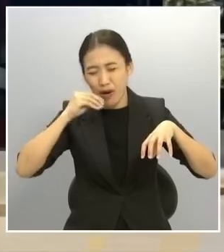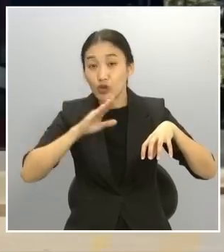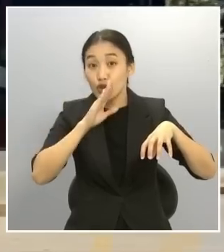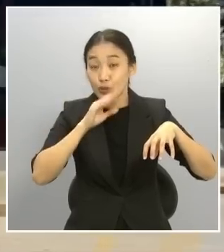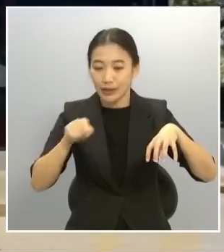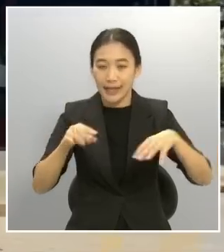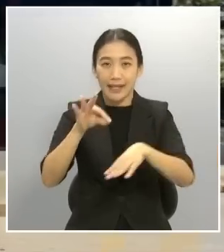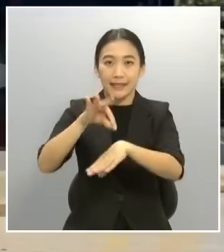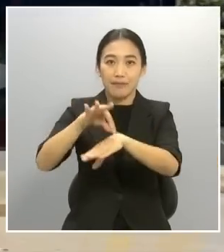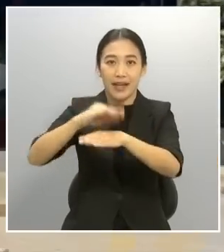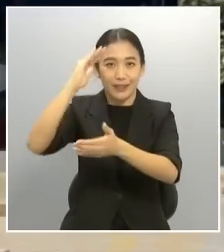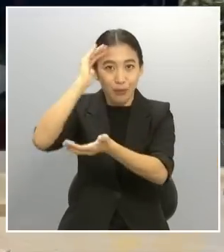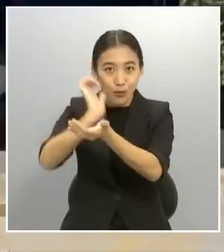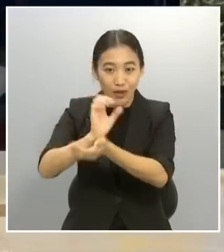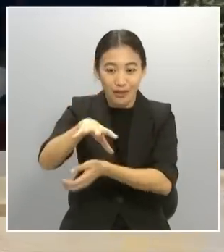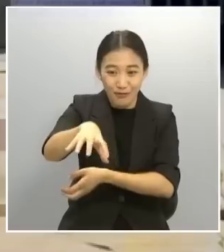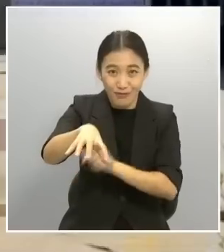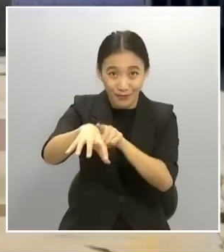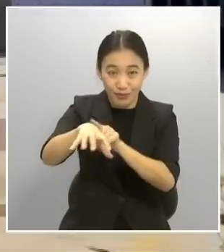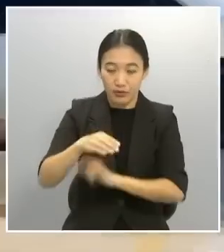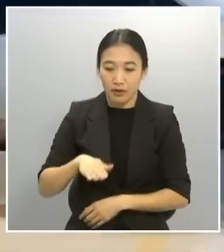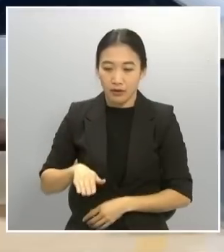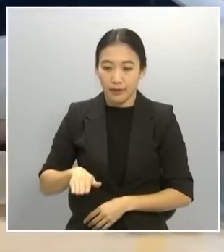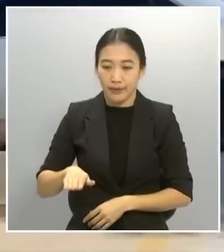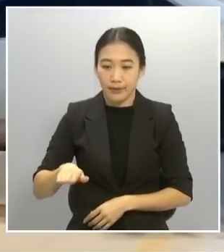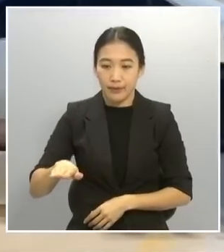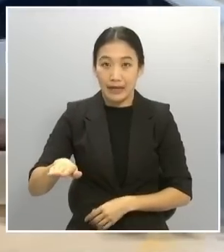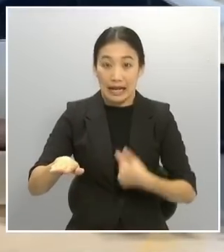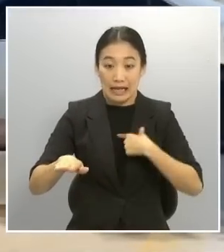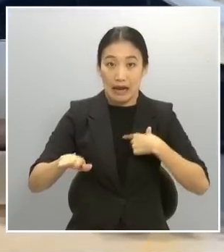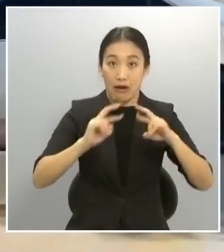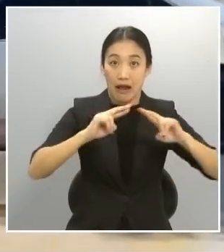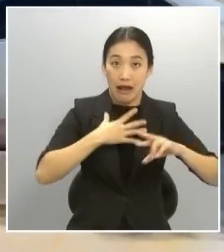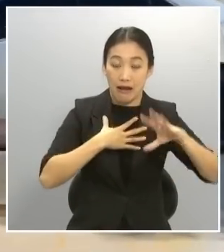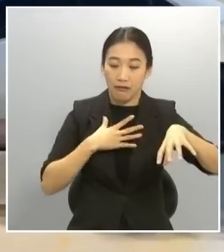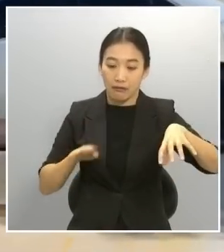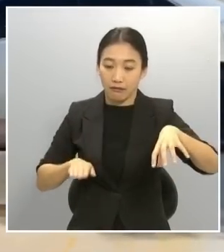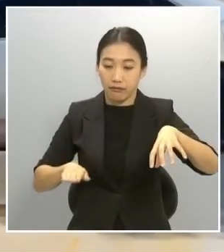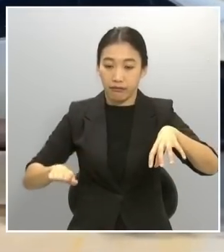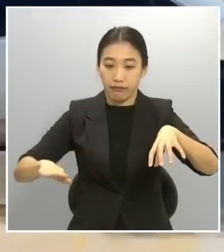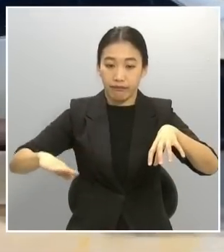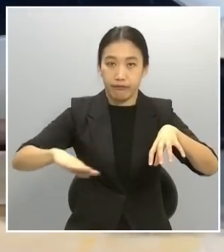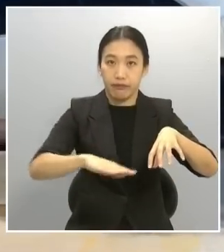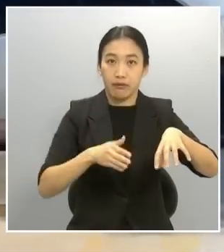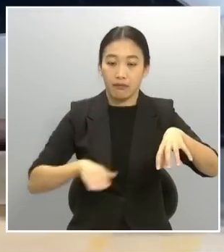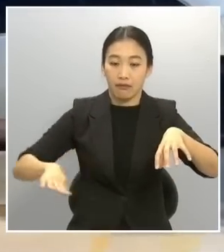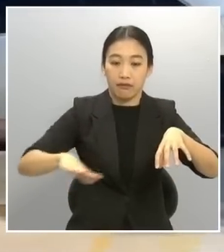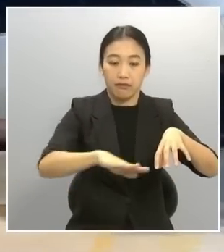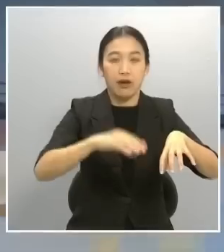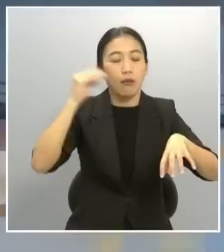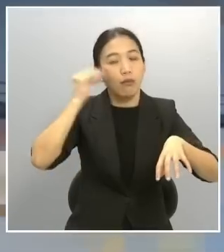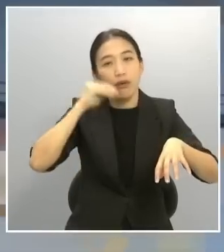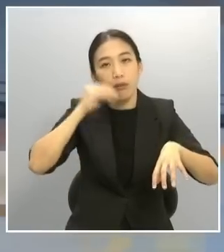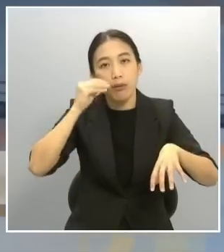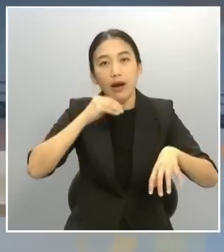จพอผ่านมามุ่งหน้าเข้ามาใช้บริการร้านตรวจสภาพรถหรือร้านอาหารก็ตามก็มักจะมีตำรวจขี่มอเตอร์ไซค์ตามมาเข้